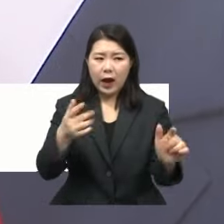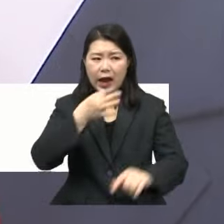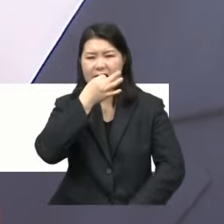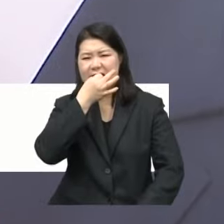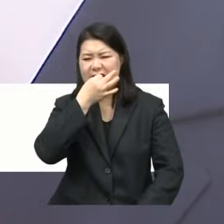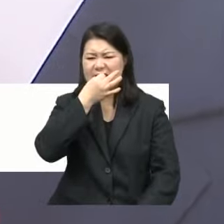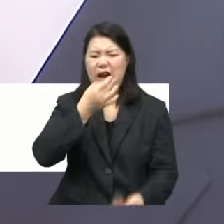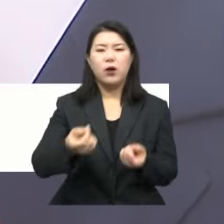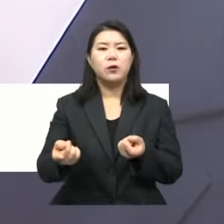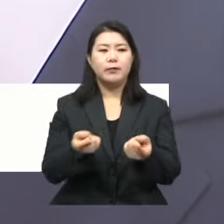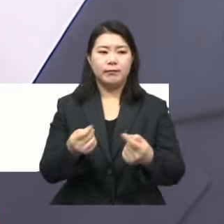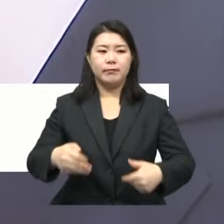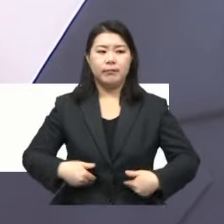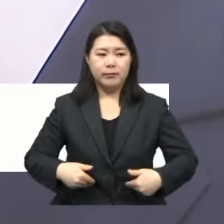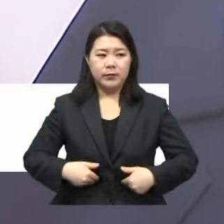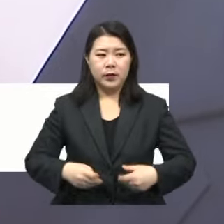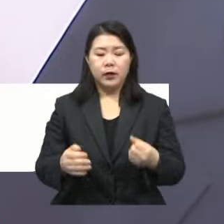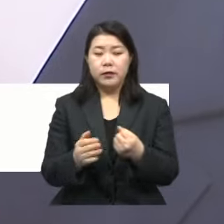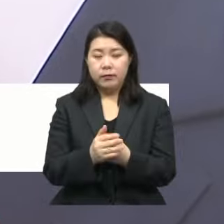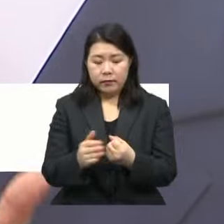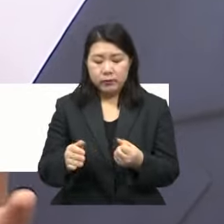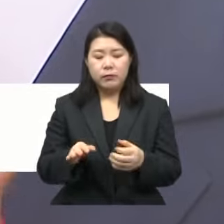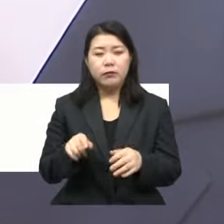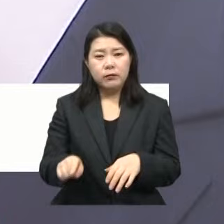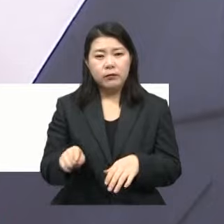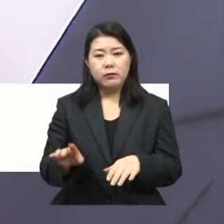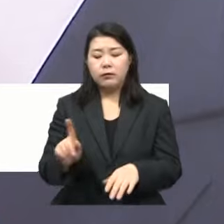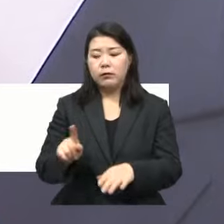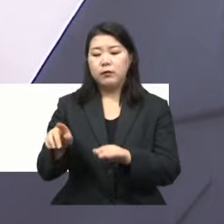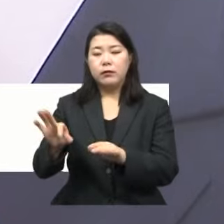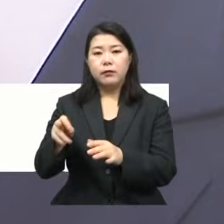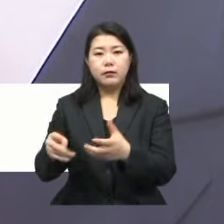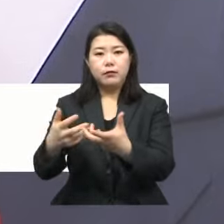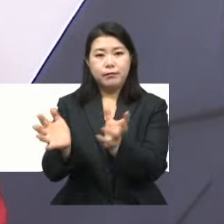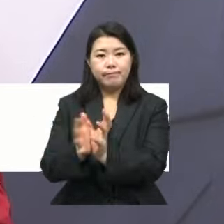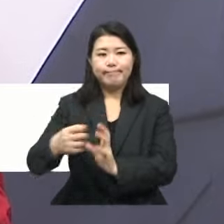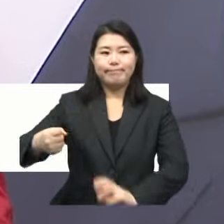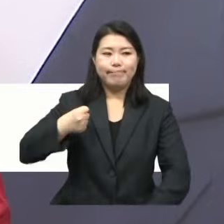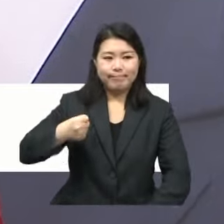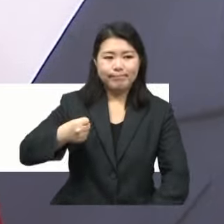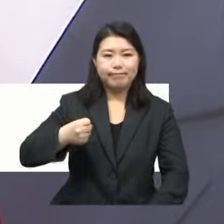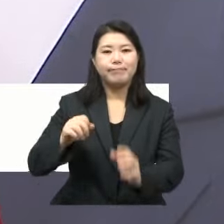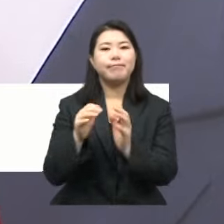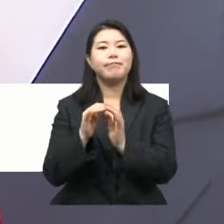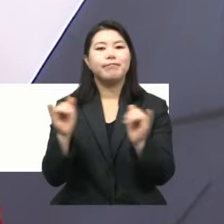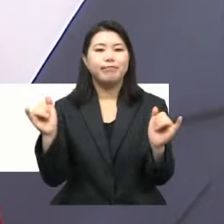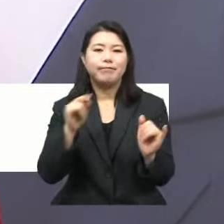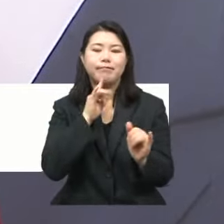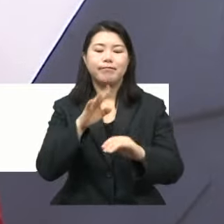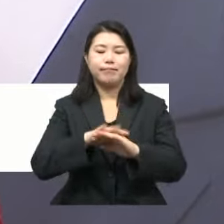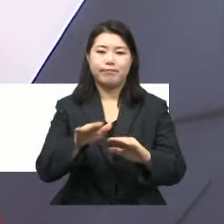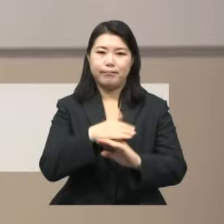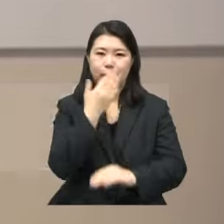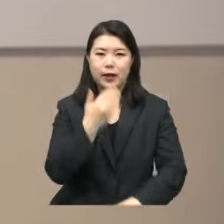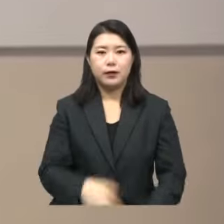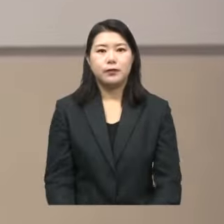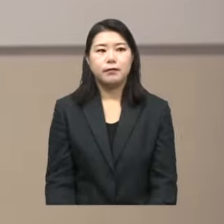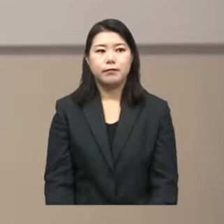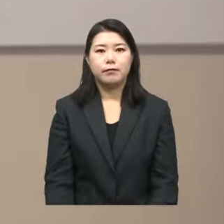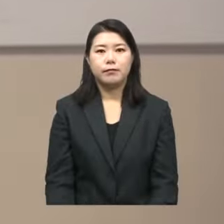이해관계를 조정해야 되거든요. 그렇기 때문에 이거는 집권 여당의 힘 있는 정치인만이 해결할 수 있는